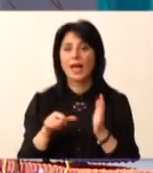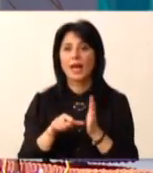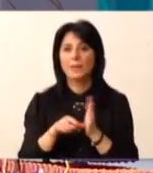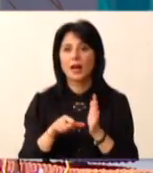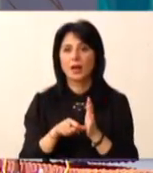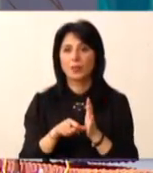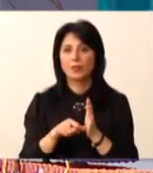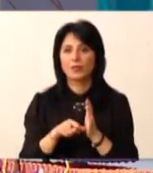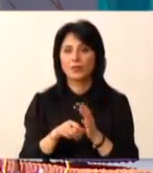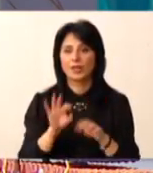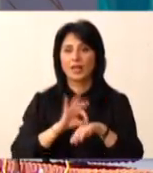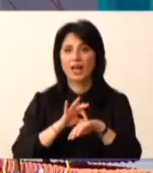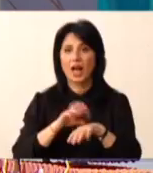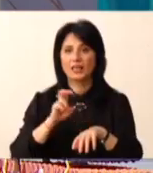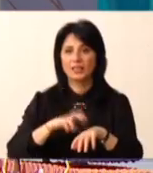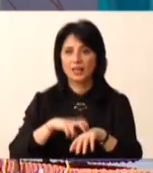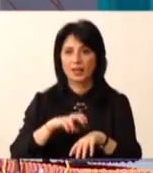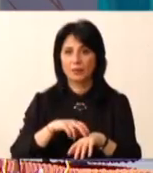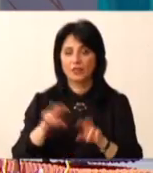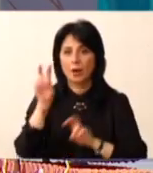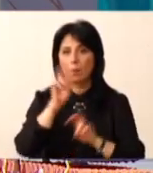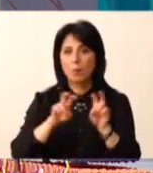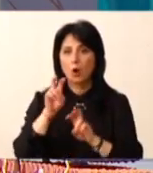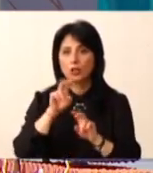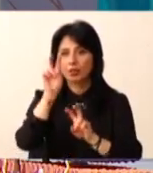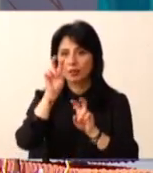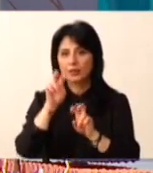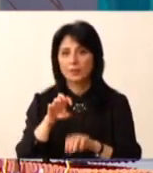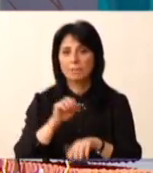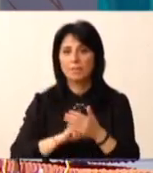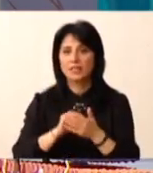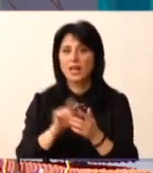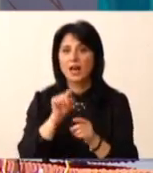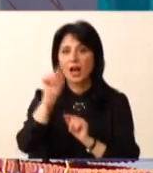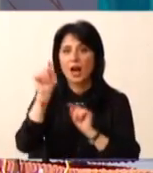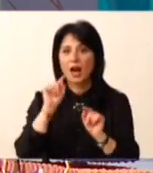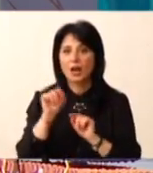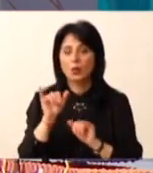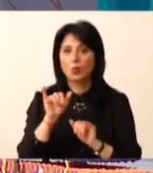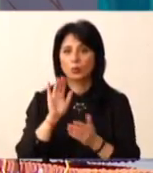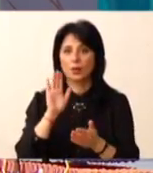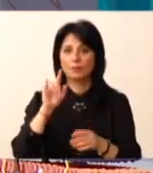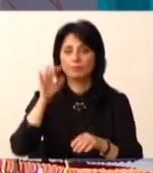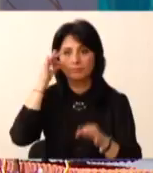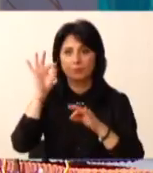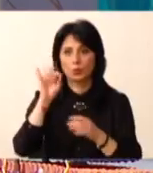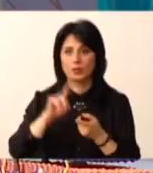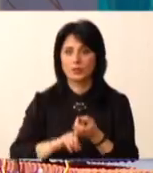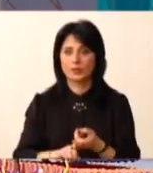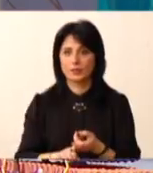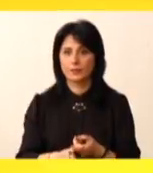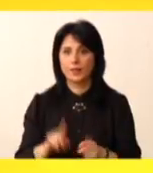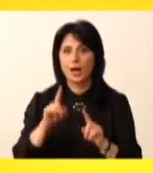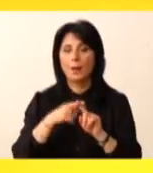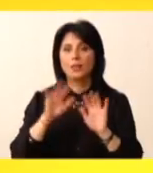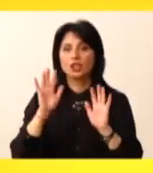ეხმარება დერმატოლოგს, რომ მოძებნოს, ეძიოს მიზეზი, ხომ არ არის რაიმე აუტოიმუნური პროცესი თმის ცვენასთან დაკავშირებით. ანუ